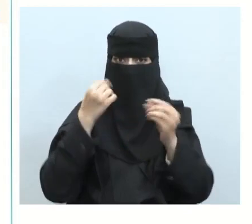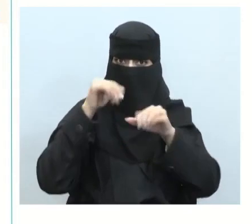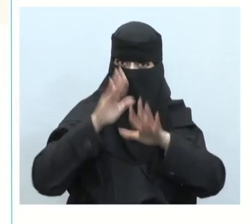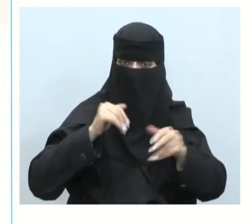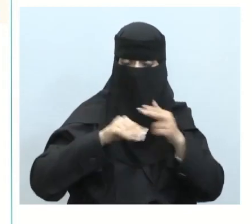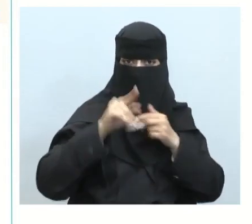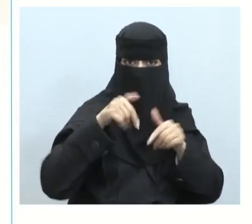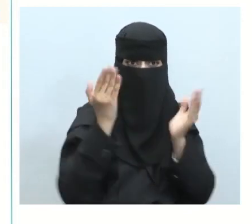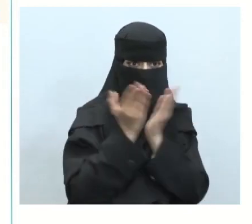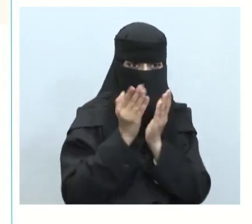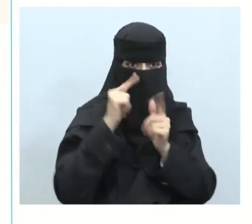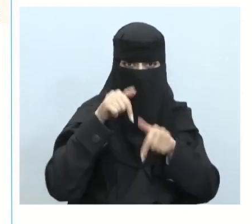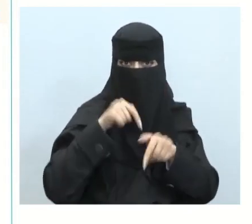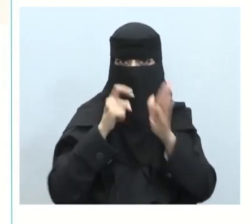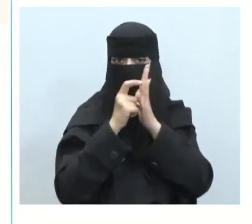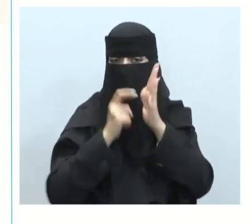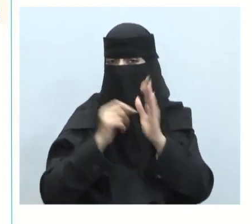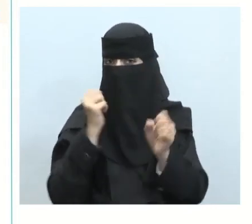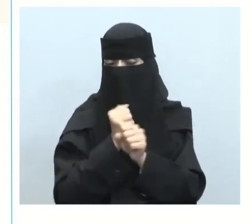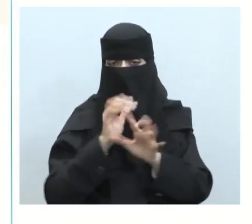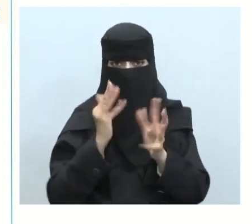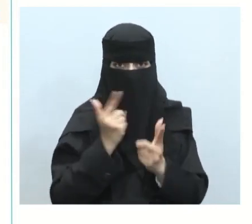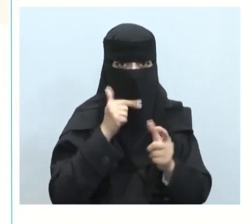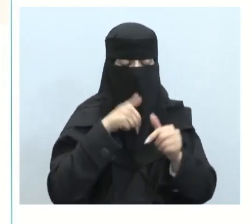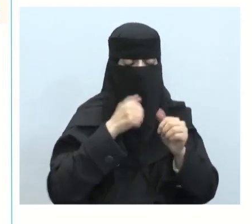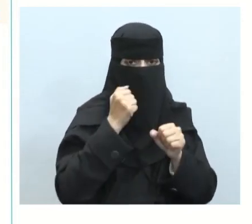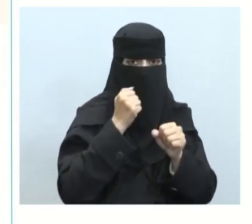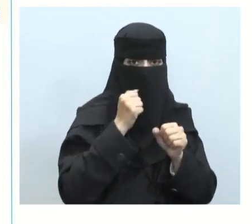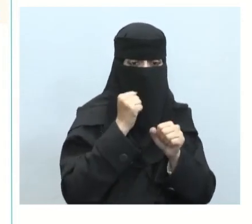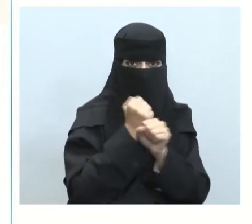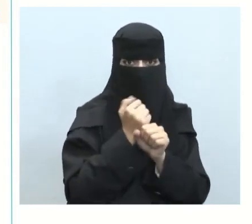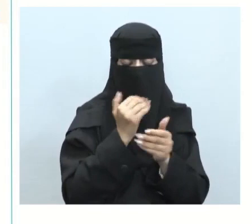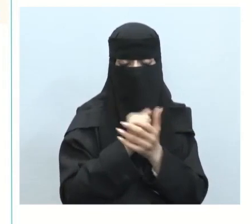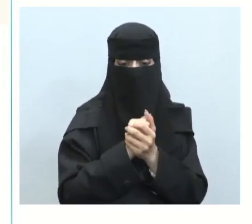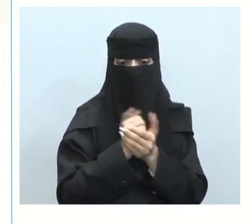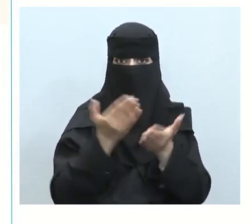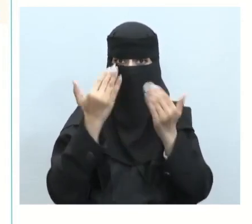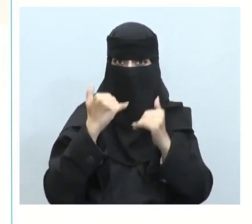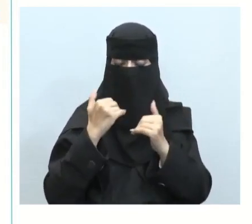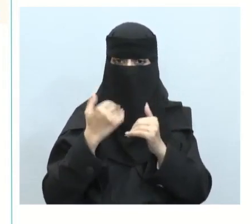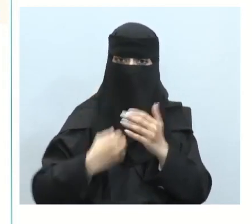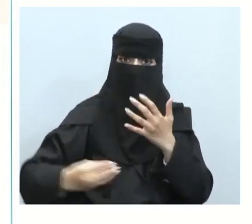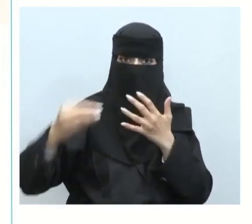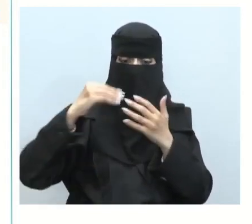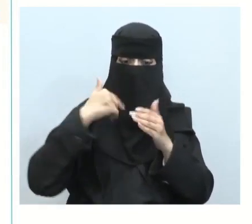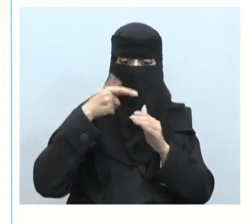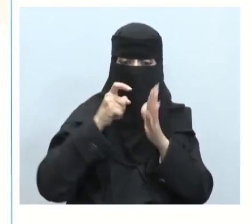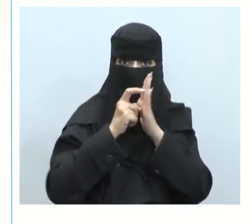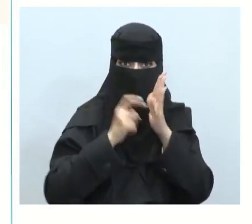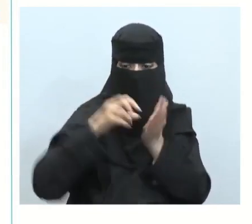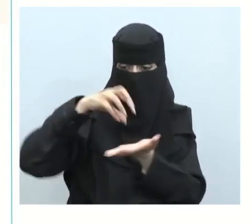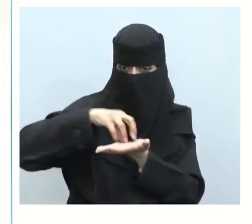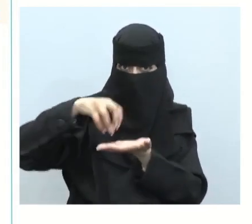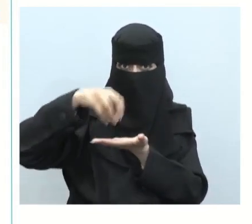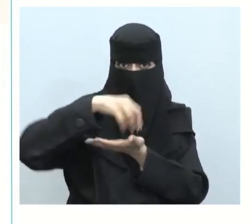خلال دراسه نظم العمل اجراءات العمل بعد ذلك هي قامت بتنظيم اماكن